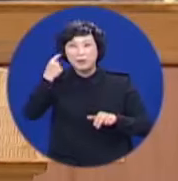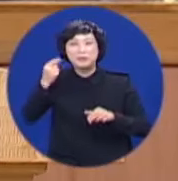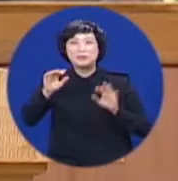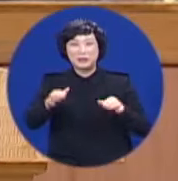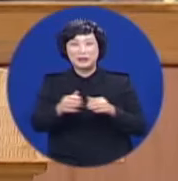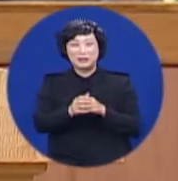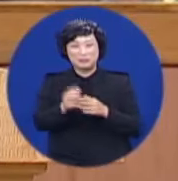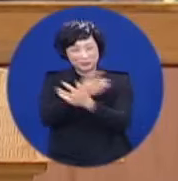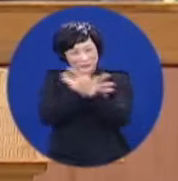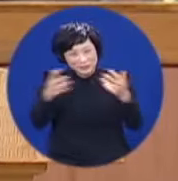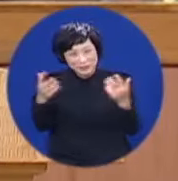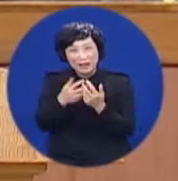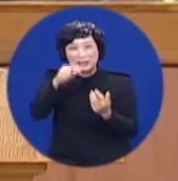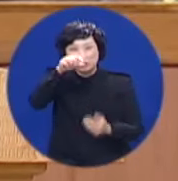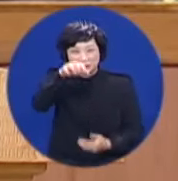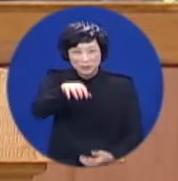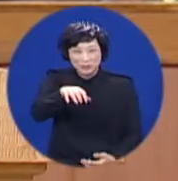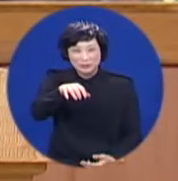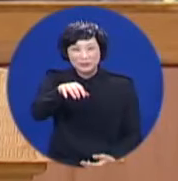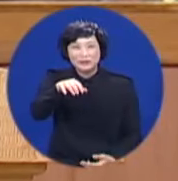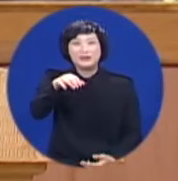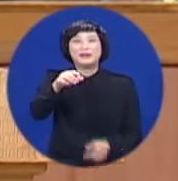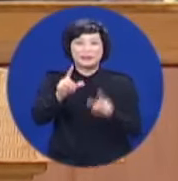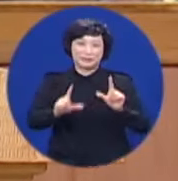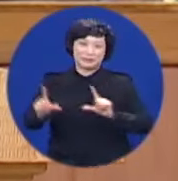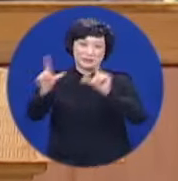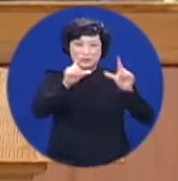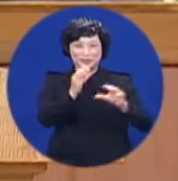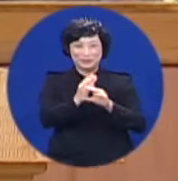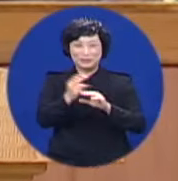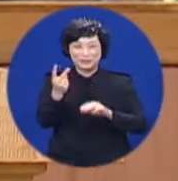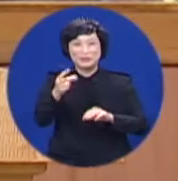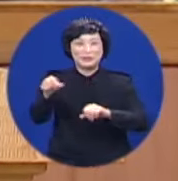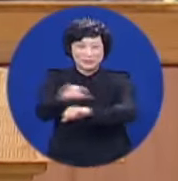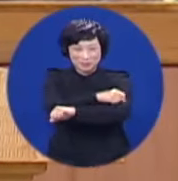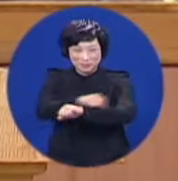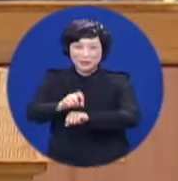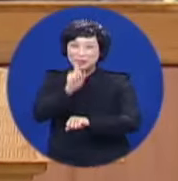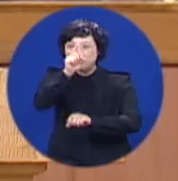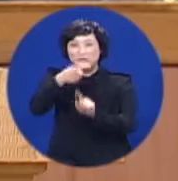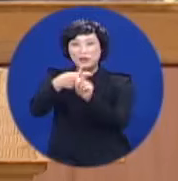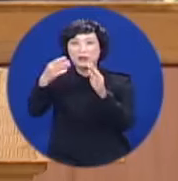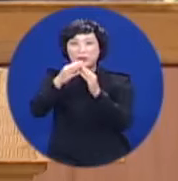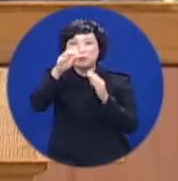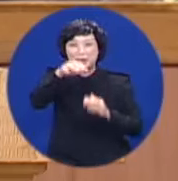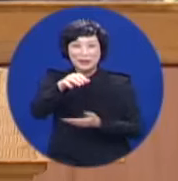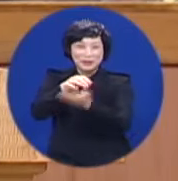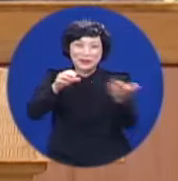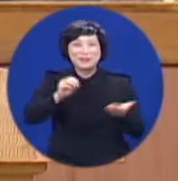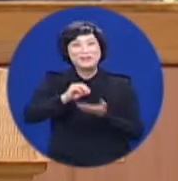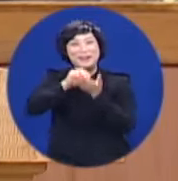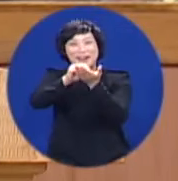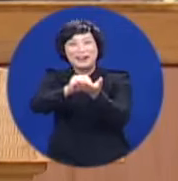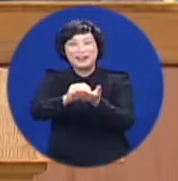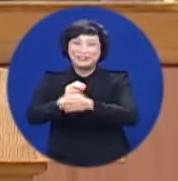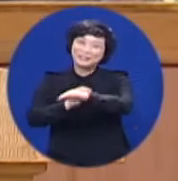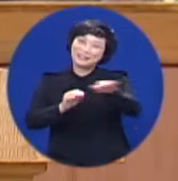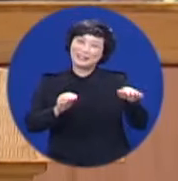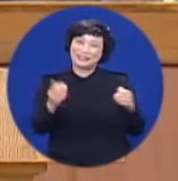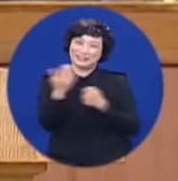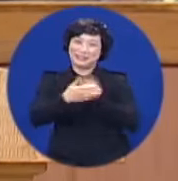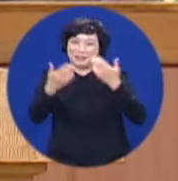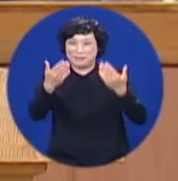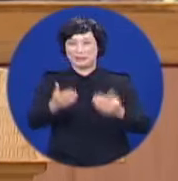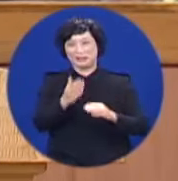이르는 이곳에서 살고 특별히 연세중앙교회에 와서 우리가 은혜